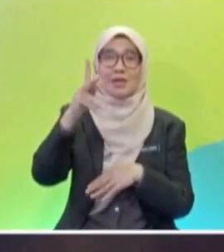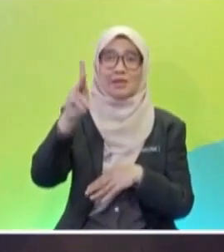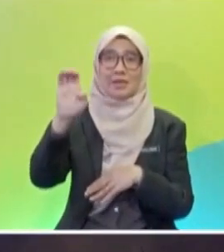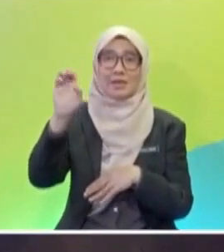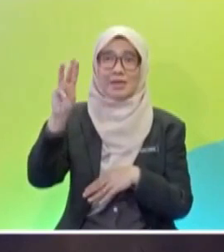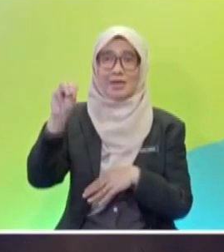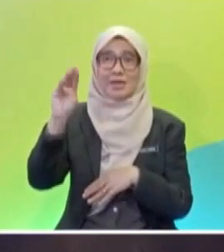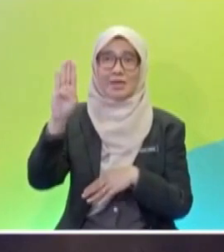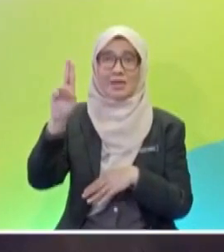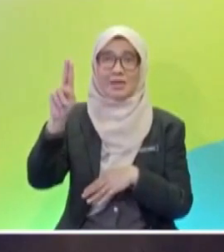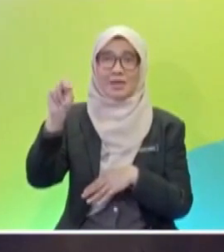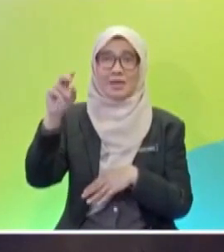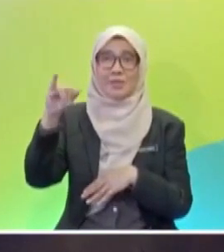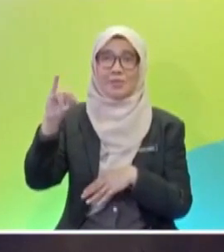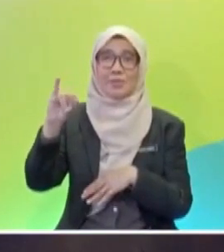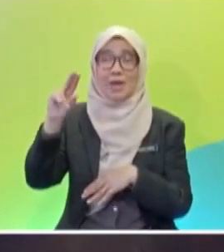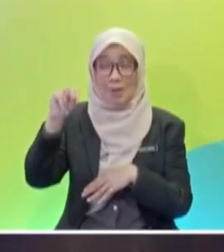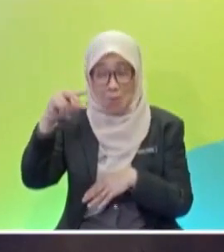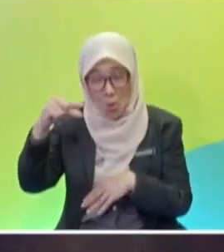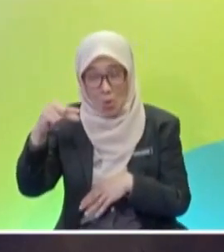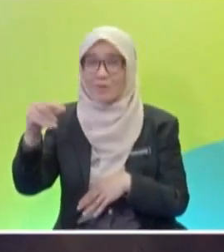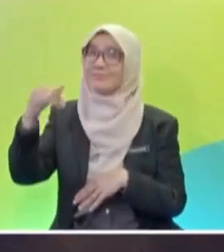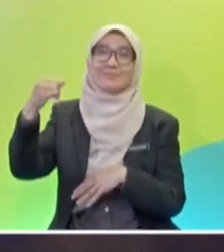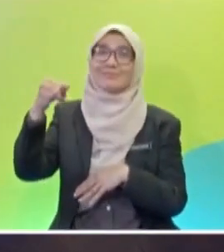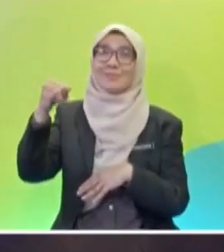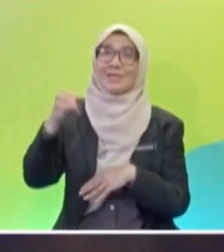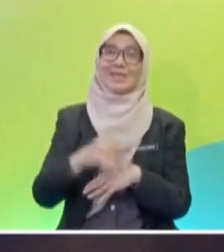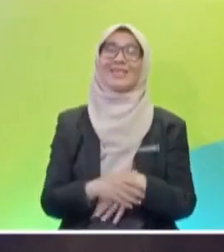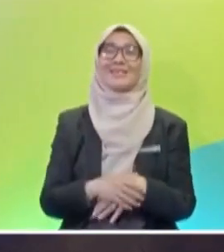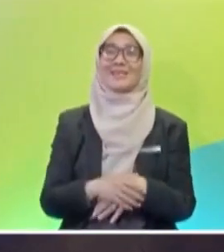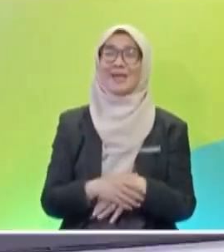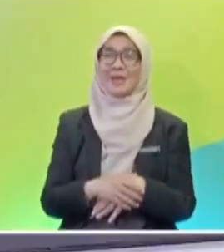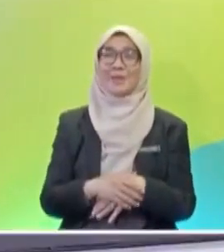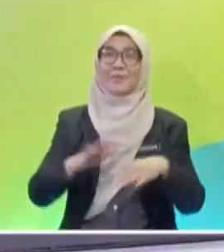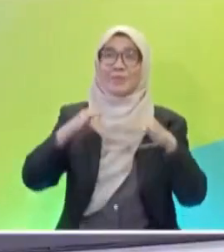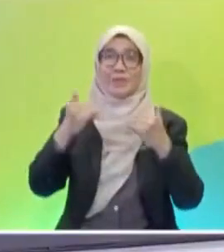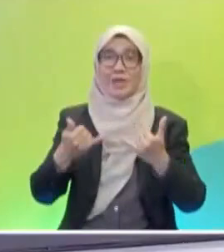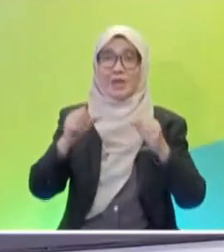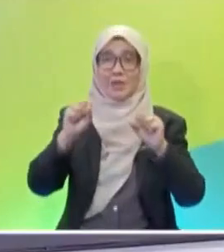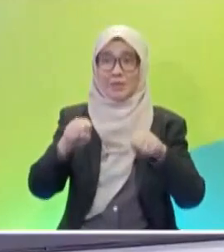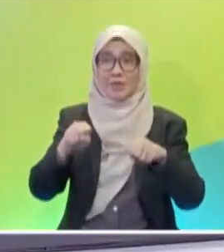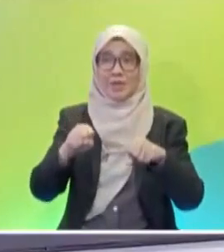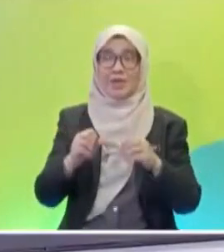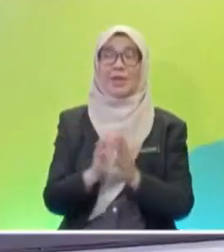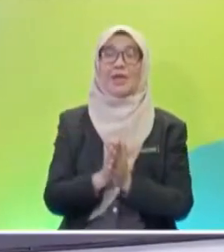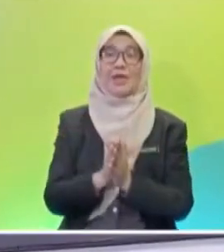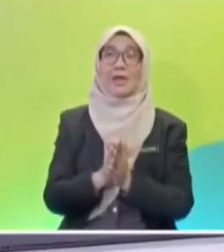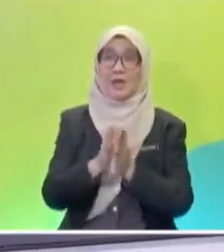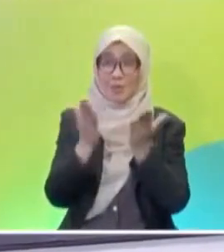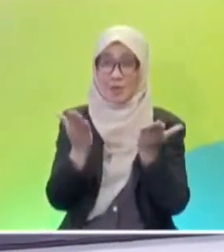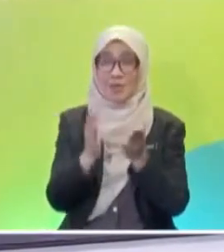yang ini adalah bahan-bahan yang Dah kita yang udah saya sebutkan tadi jadi kita boleh Bukalah ya untuk yang pertama